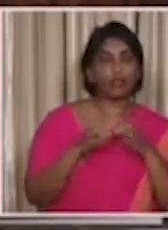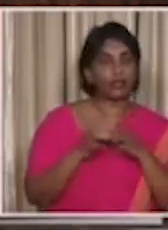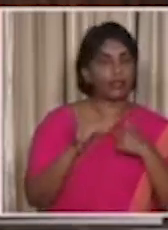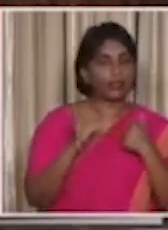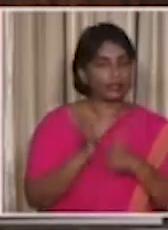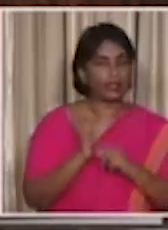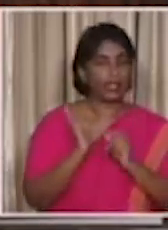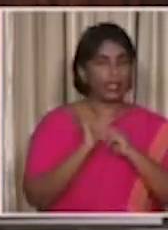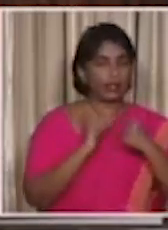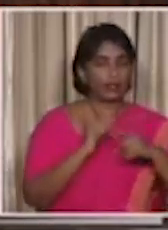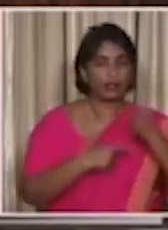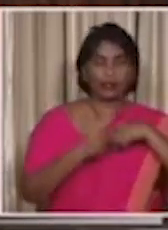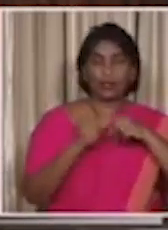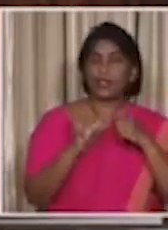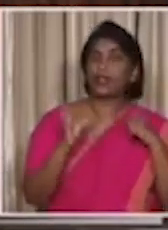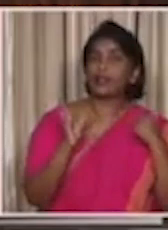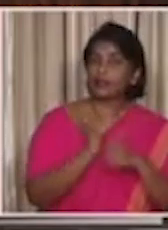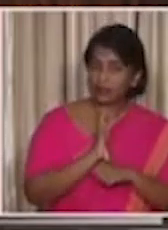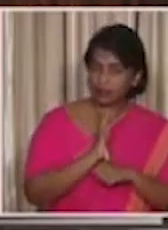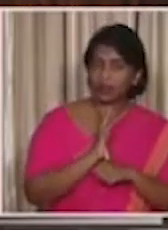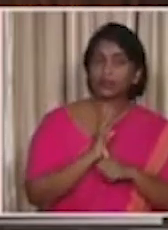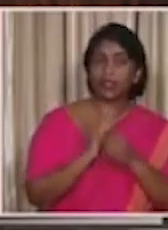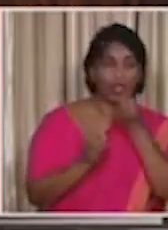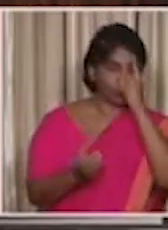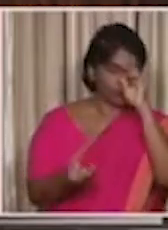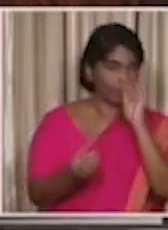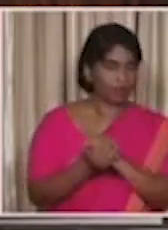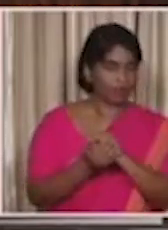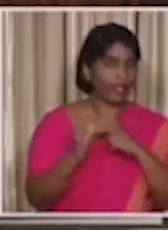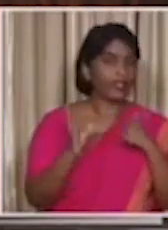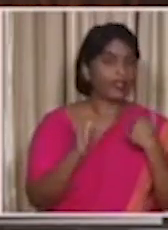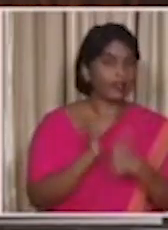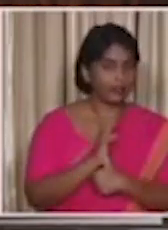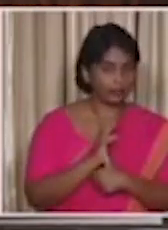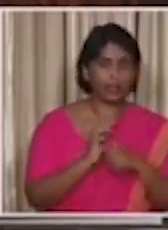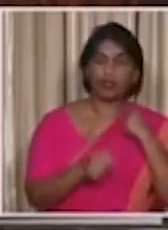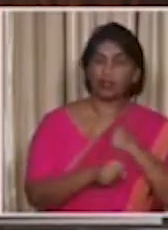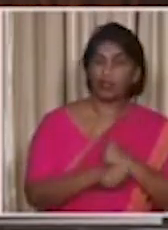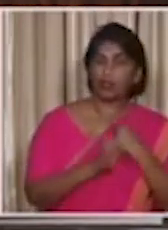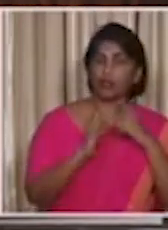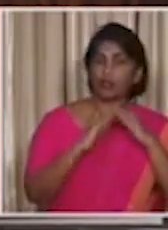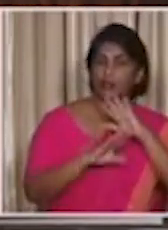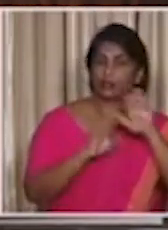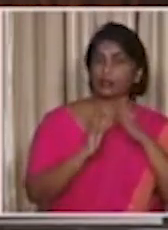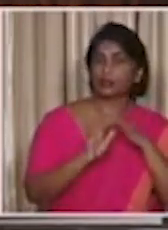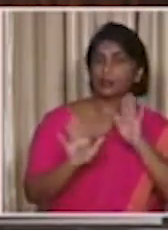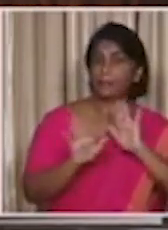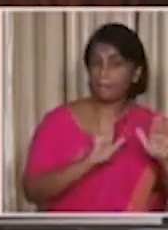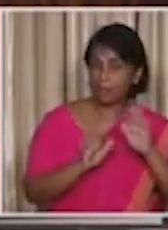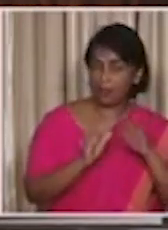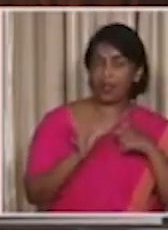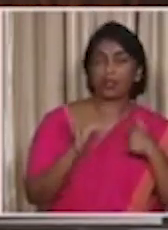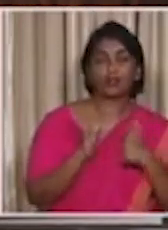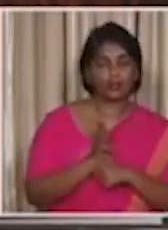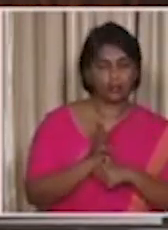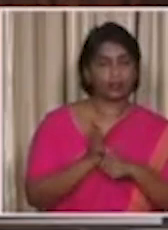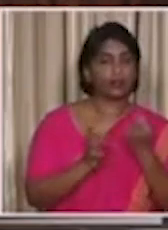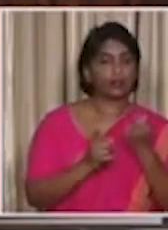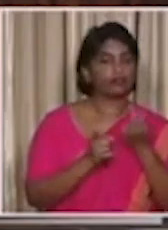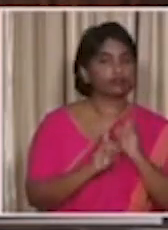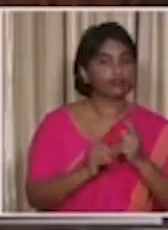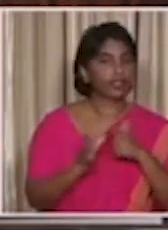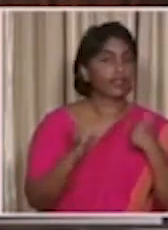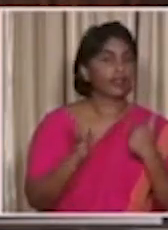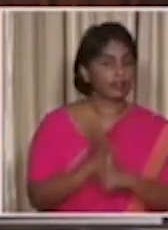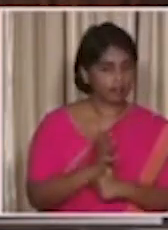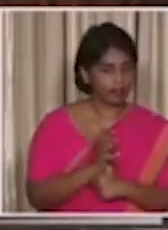ජාතික ණය කළමනාකාර පනත, ආහාර සුරක්ෂිතතා පනත, රාජ්‍ය දේපල කර්මනාකාර පනත, ආර්ථික ස්ථායිකරණ